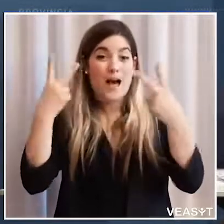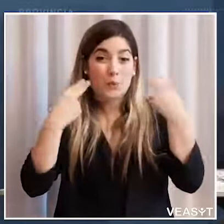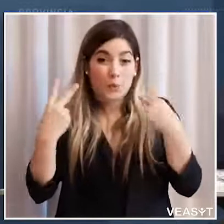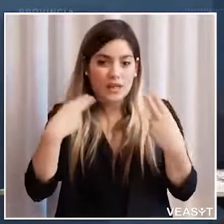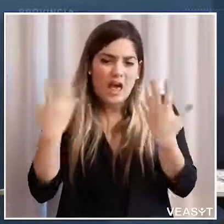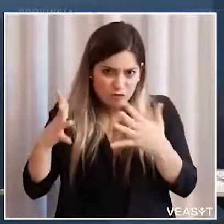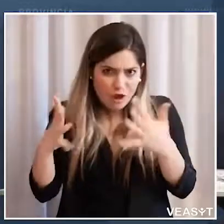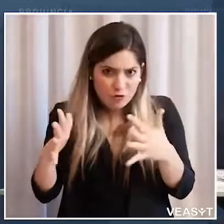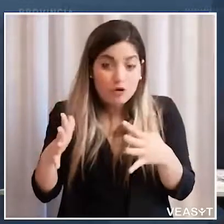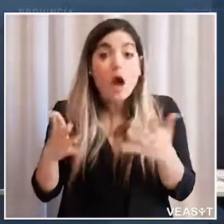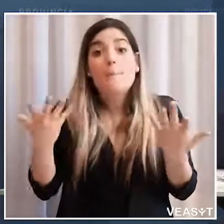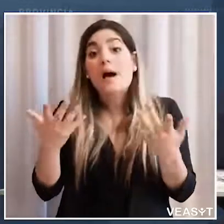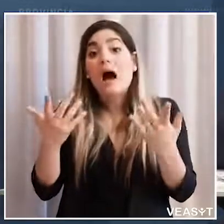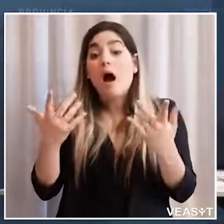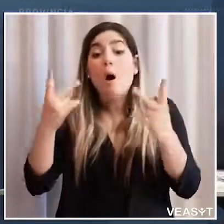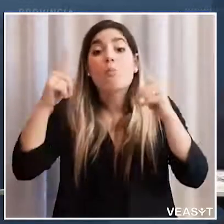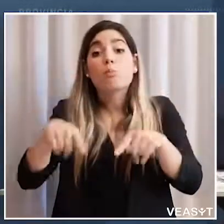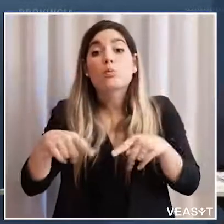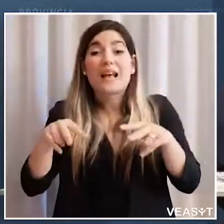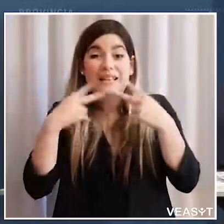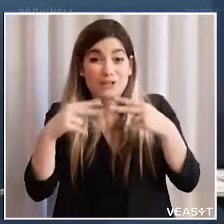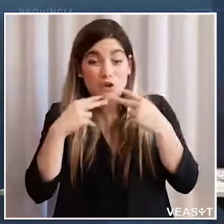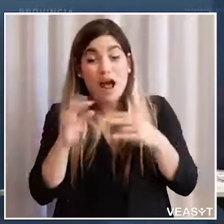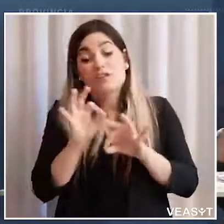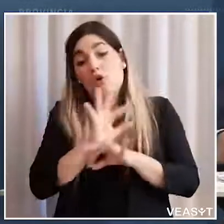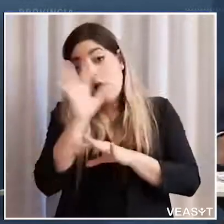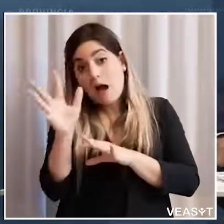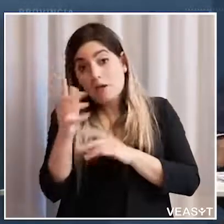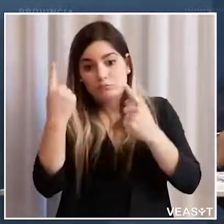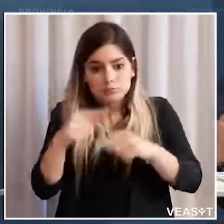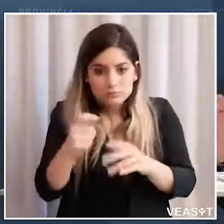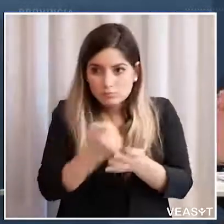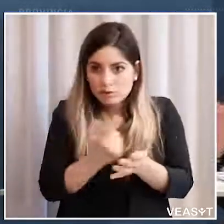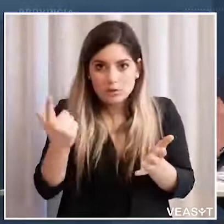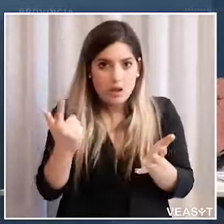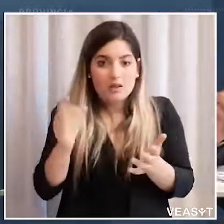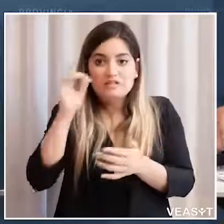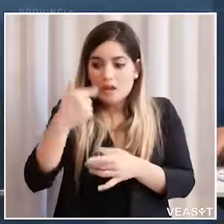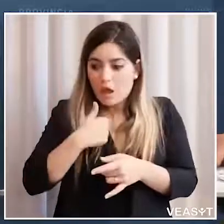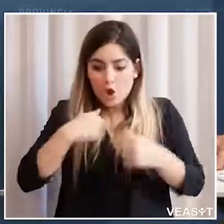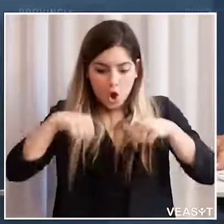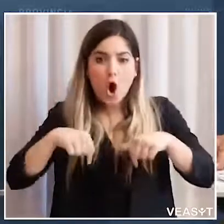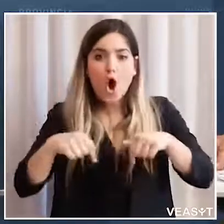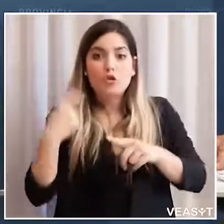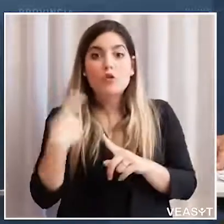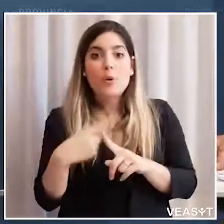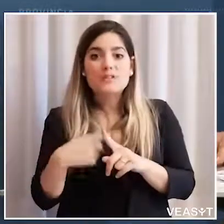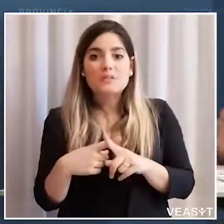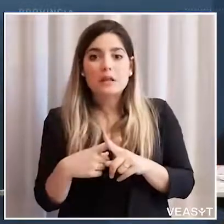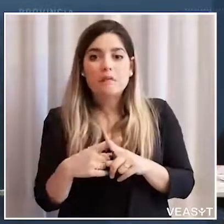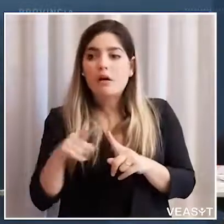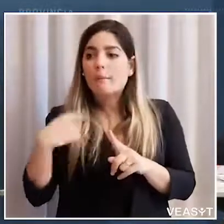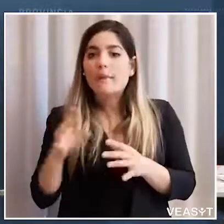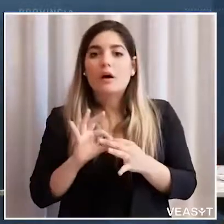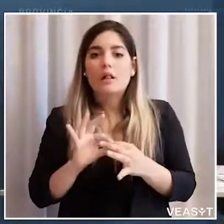parrucchiere che vi ha già avviene ma forse se possibile anche nei ristoranti alta perché questo importantissimo se io forse positivo oggi